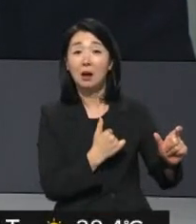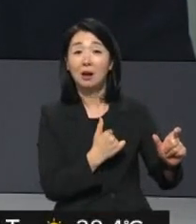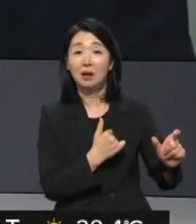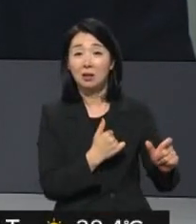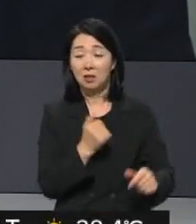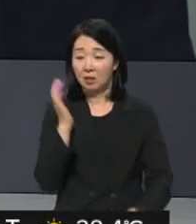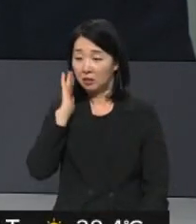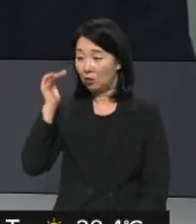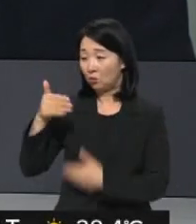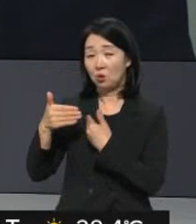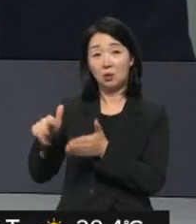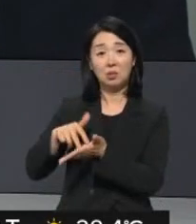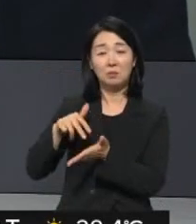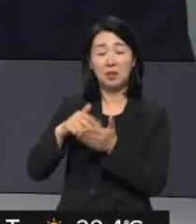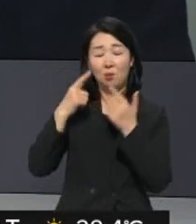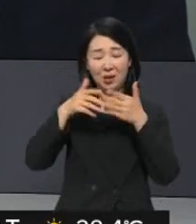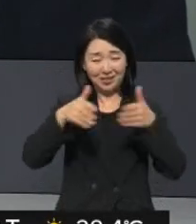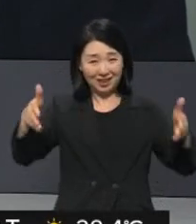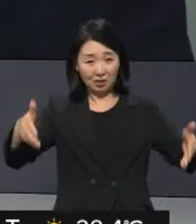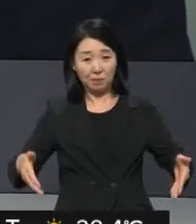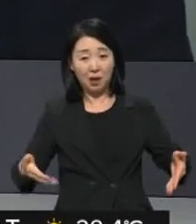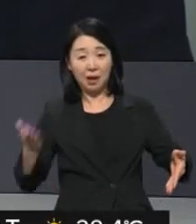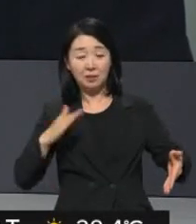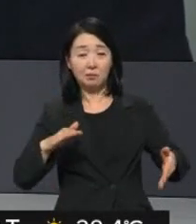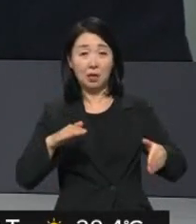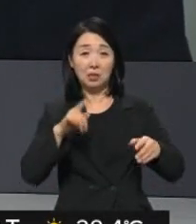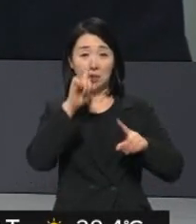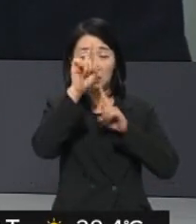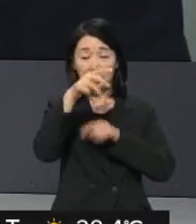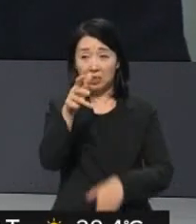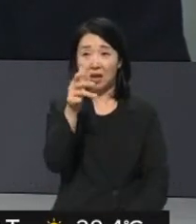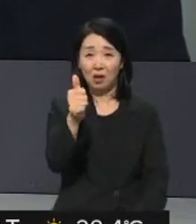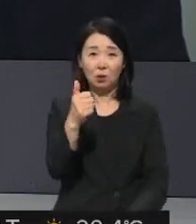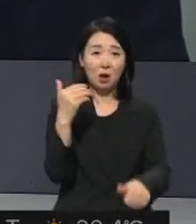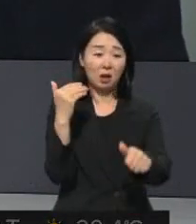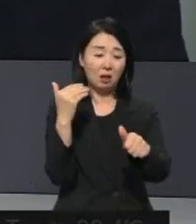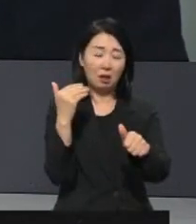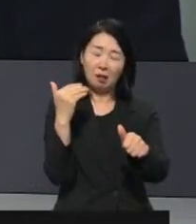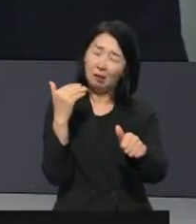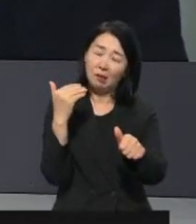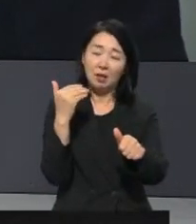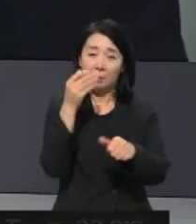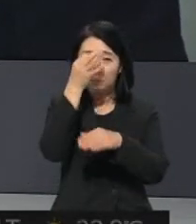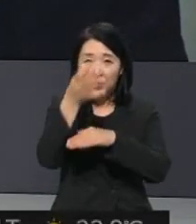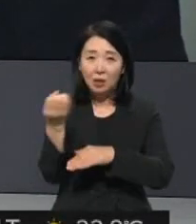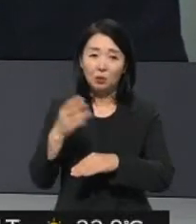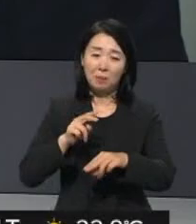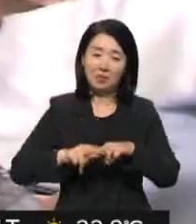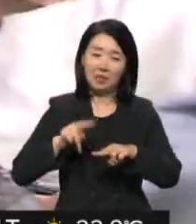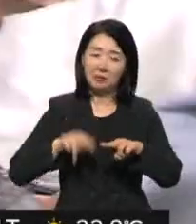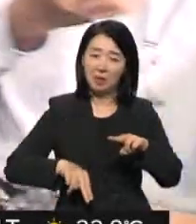역시나 대통령실에서 선을 긋고 있지만 이 장관 경질론에 이어 사퇴론까지 등장했습니다.